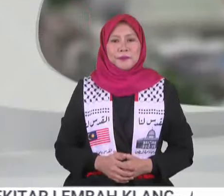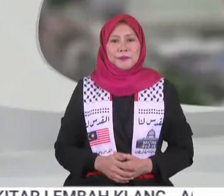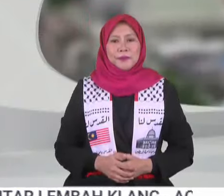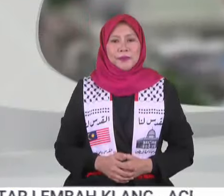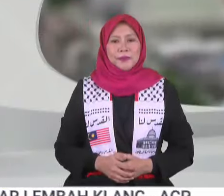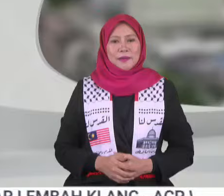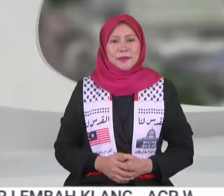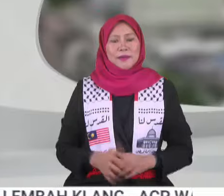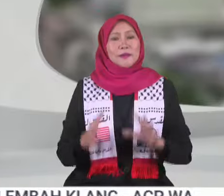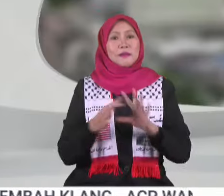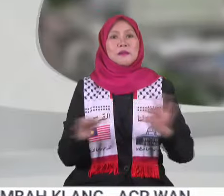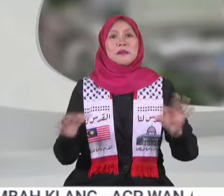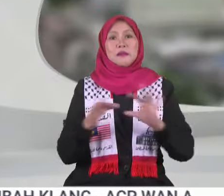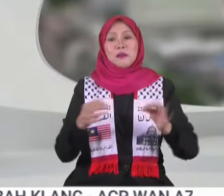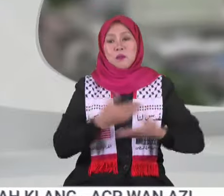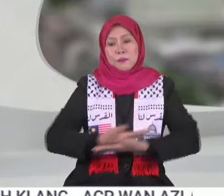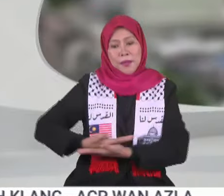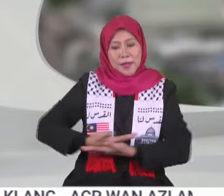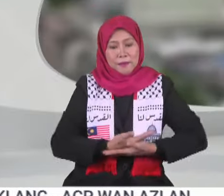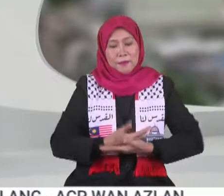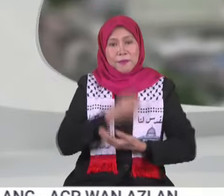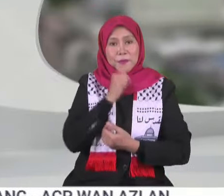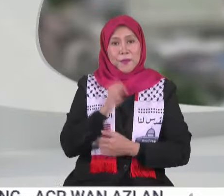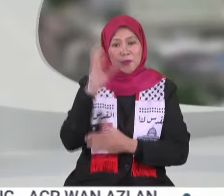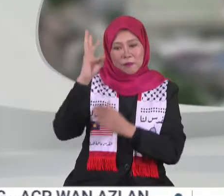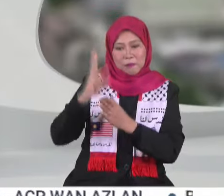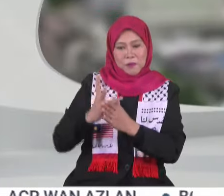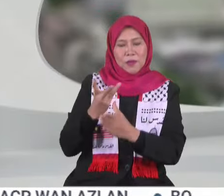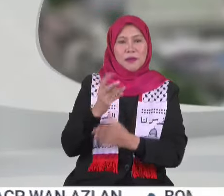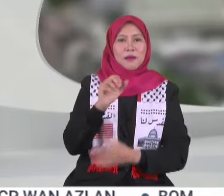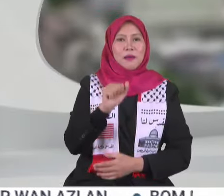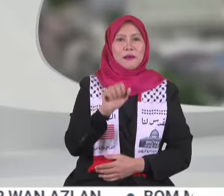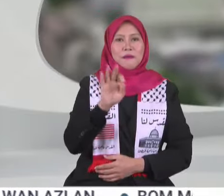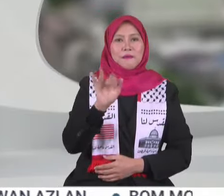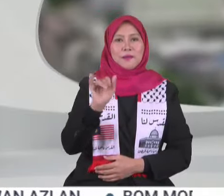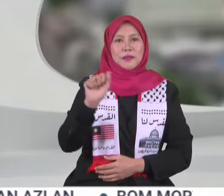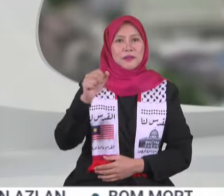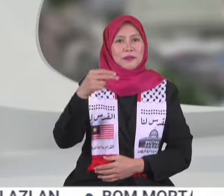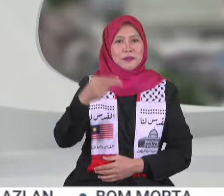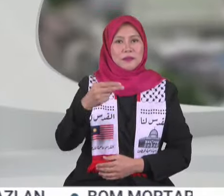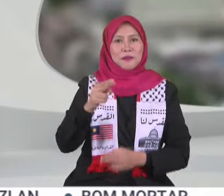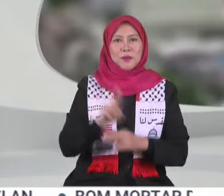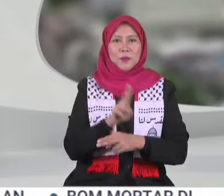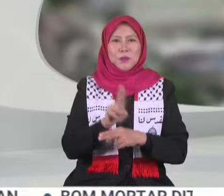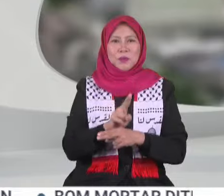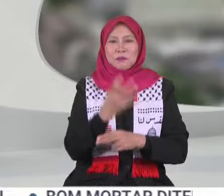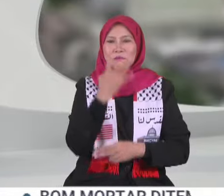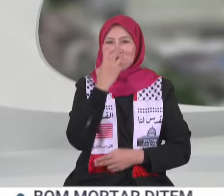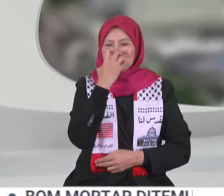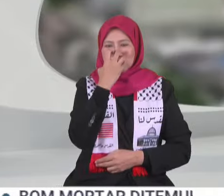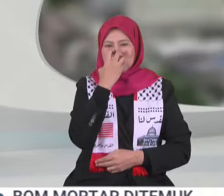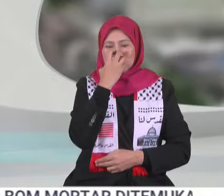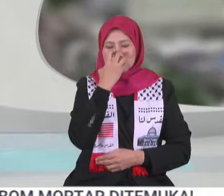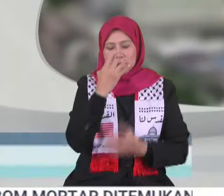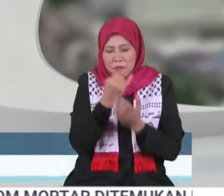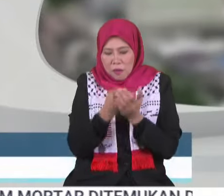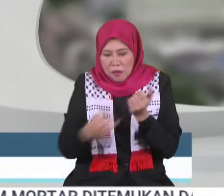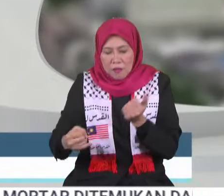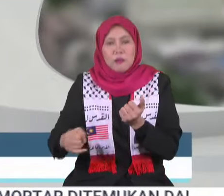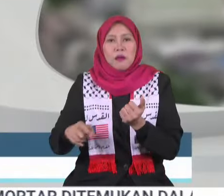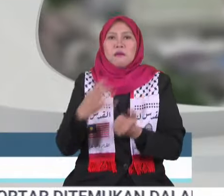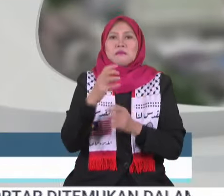Ini pula kisah bayi berusia 6 bulan, Nur Afiyah Haura yang menggunakan alat pernafasan sejak